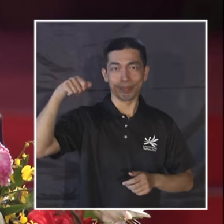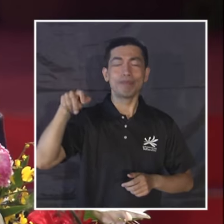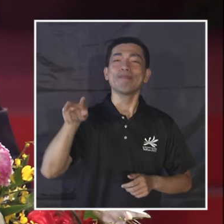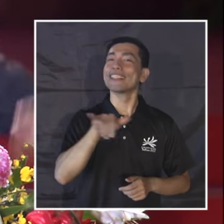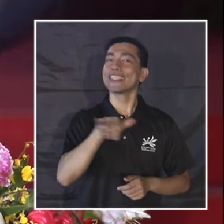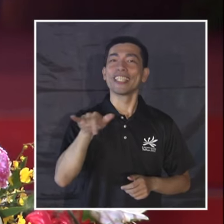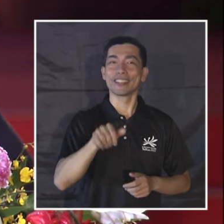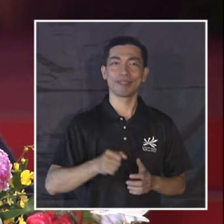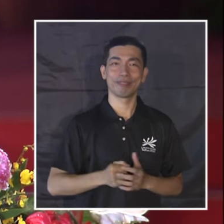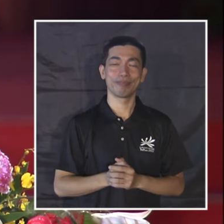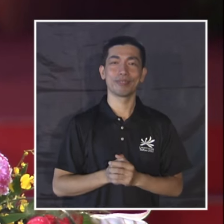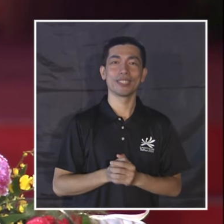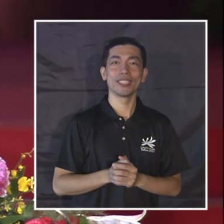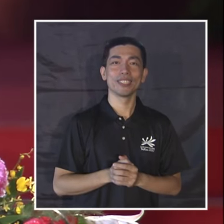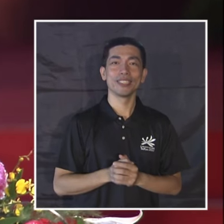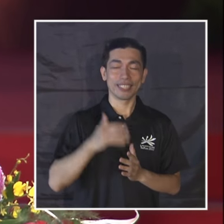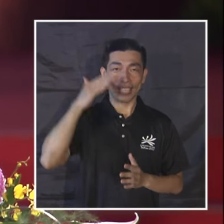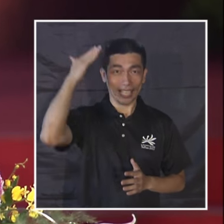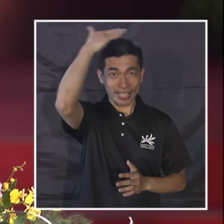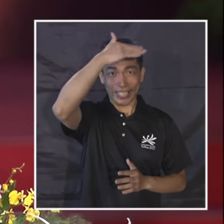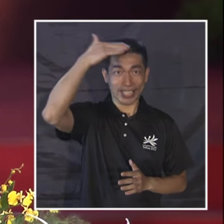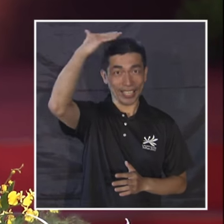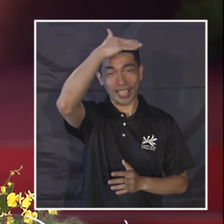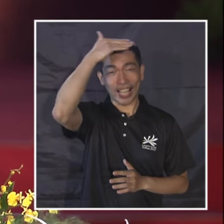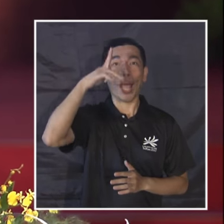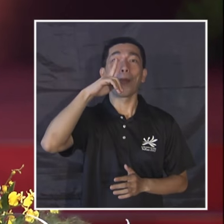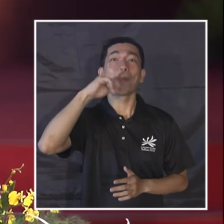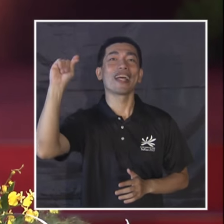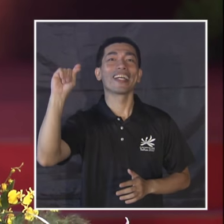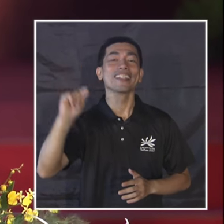灿。 欢迎市长。